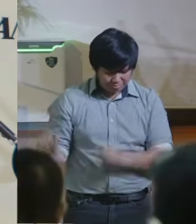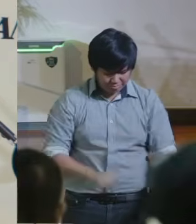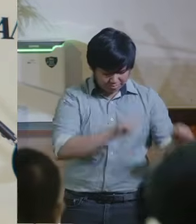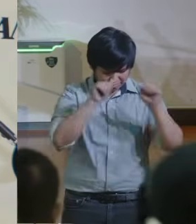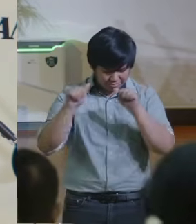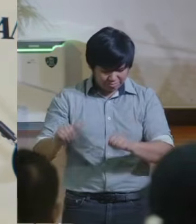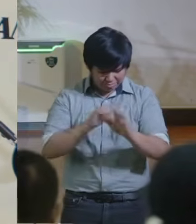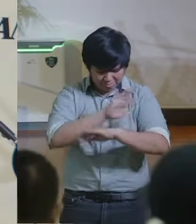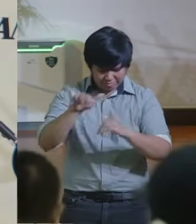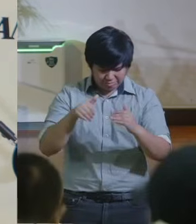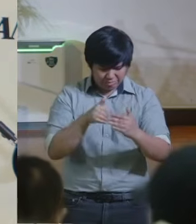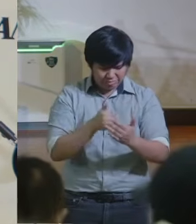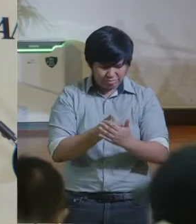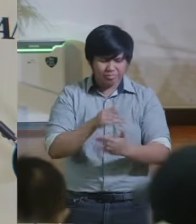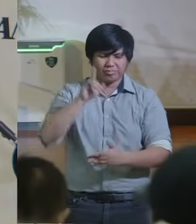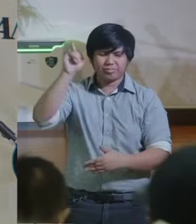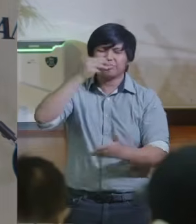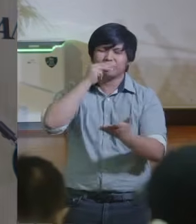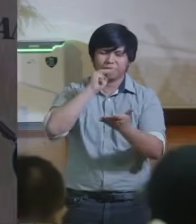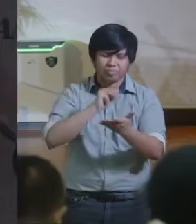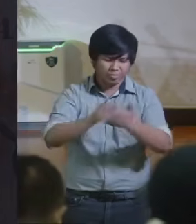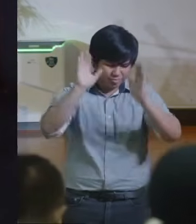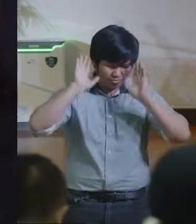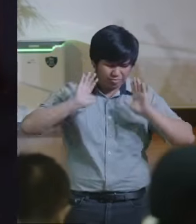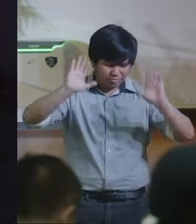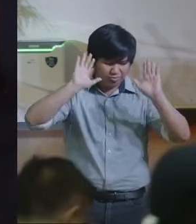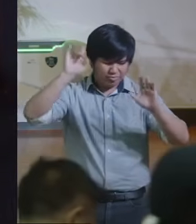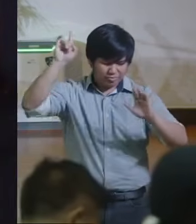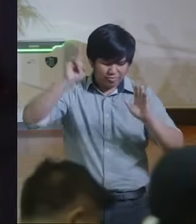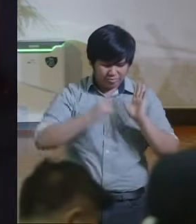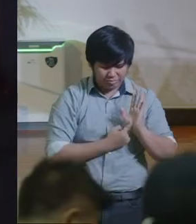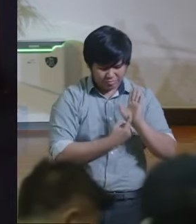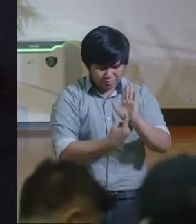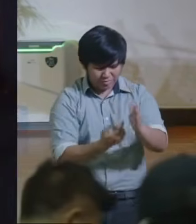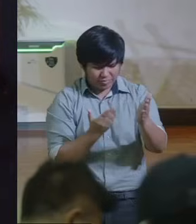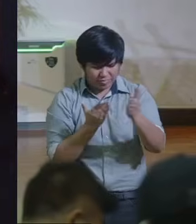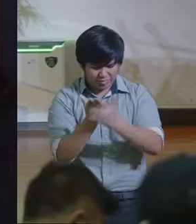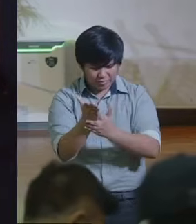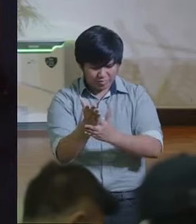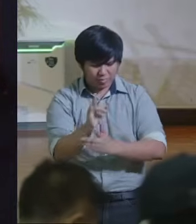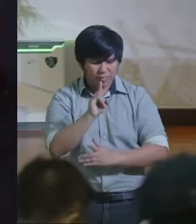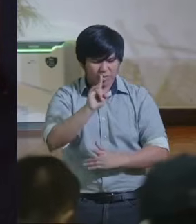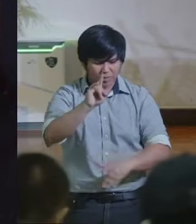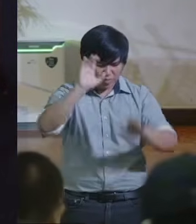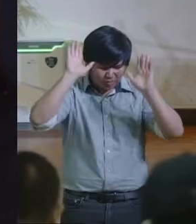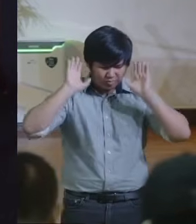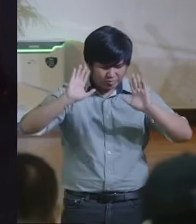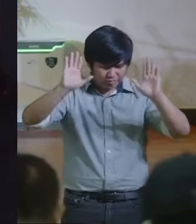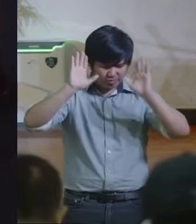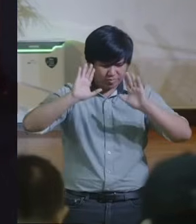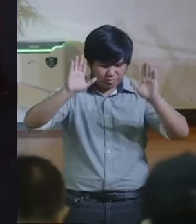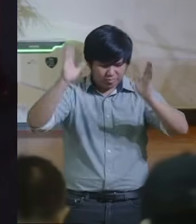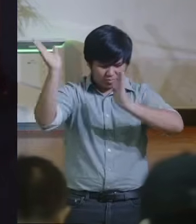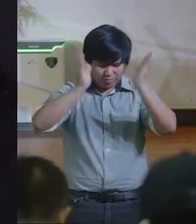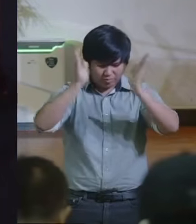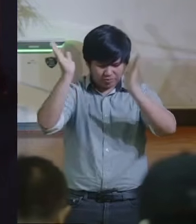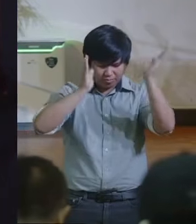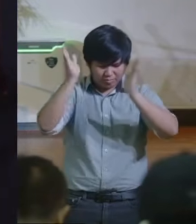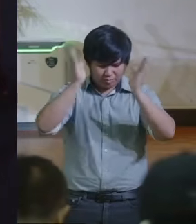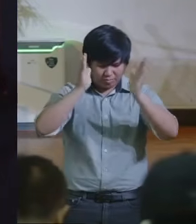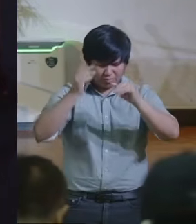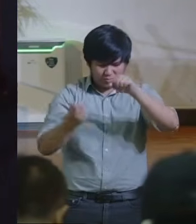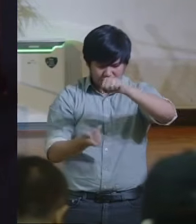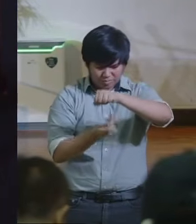sa inyong mensahe sa amin na inyong pinarating sa amin sa pamamagitan ng isang dakilang alipin ninyo,